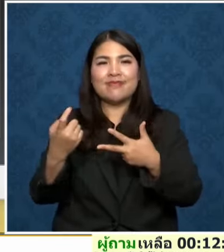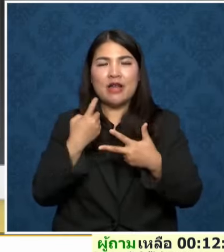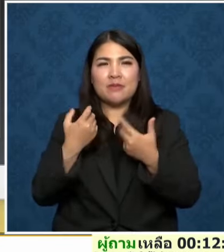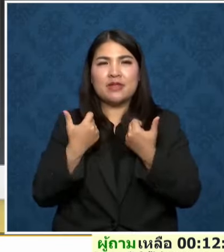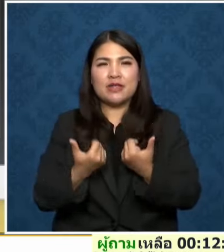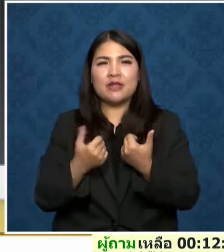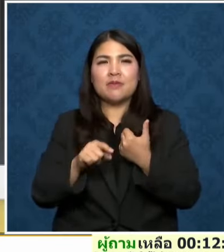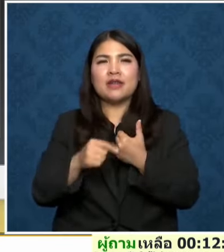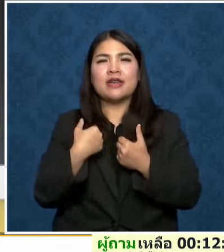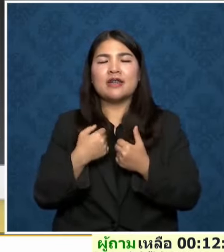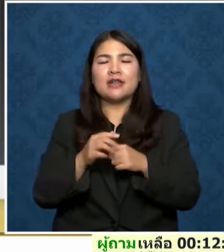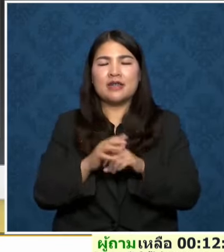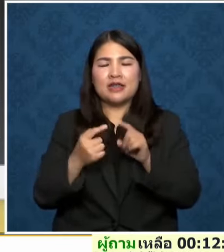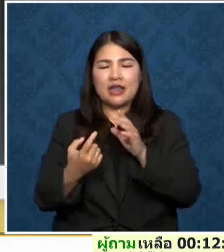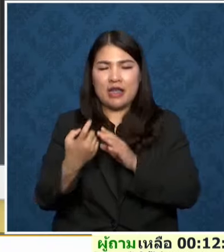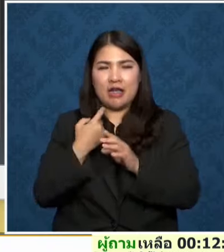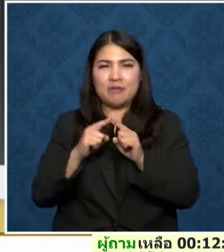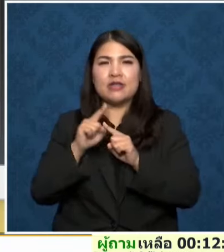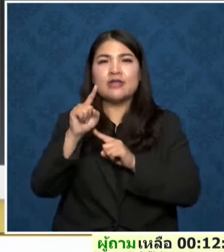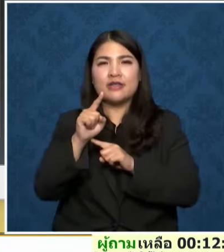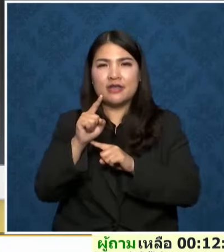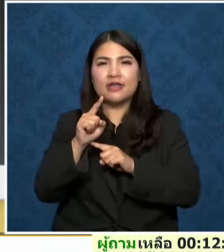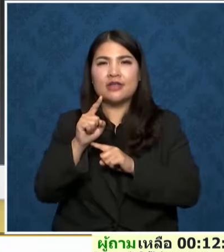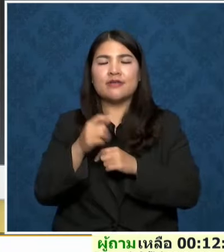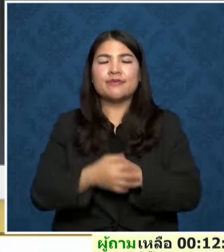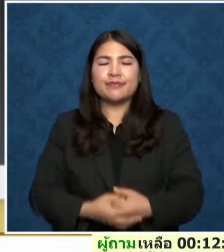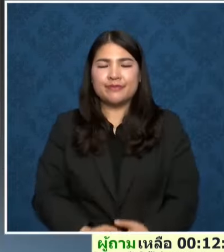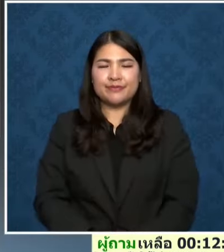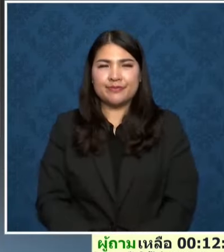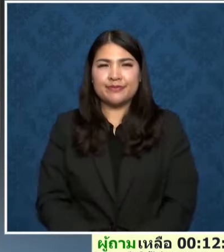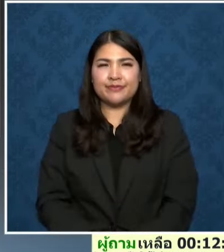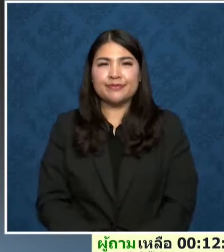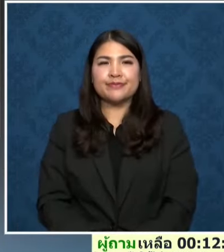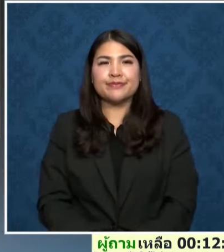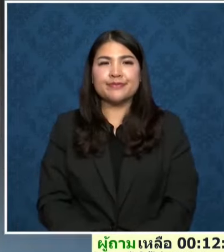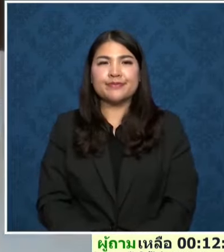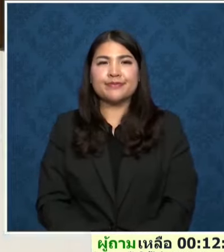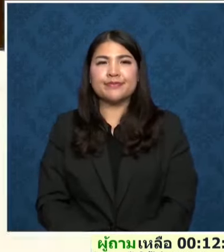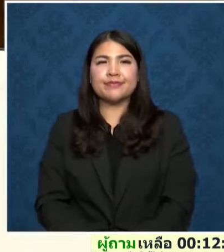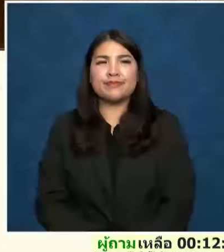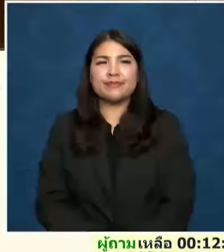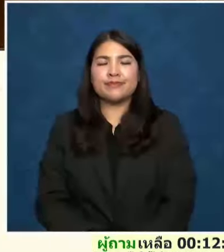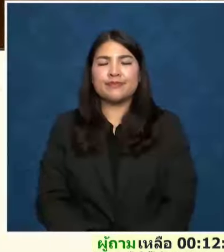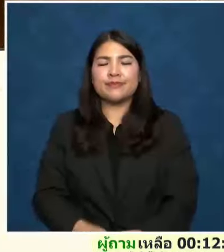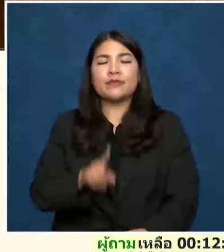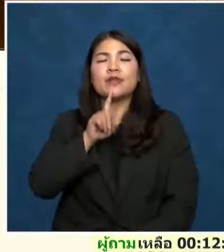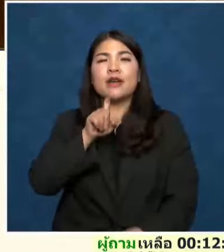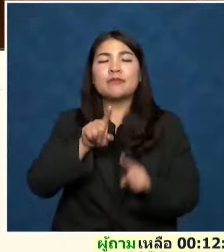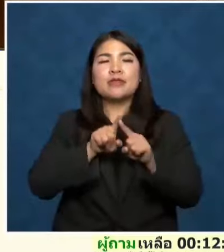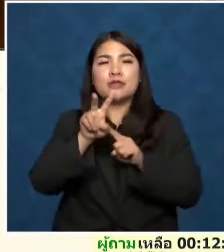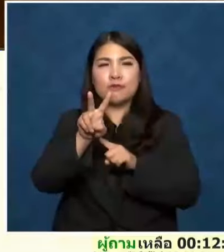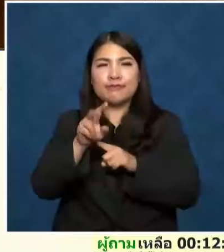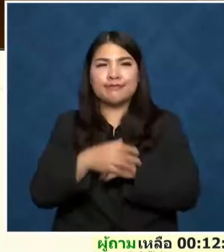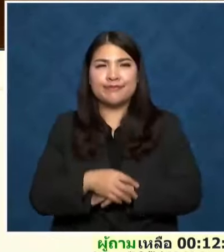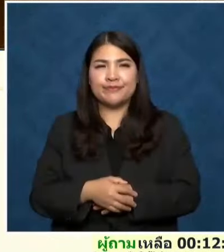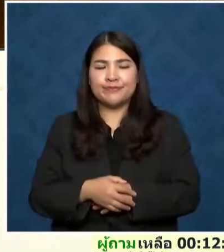ก็เป็คำถามแรกของท่านสมาชิกคะ่ประทานคุณท่ามตรีครั ต่ไปคำถามที่ 2 ครัครั กับเรีนทานป